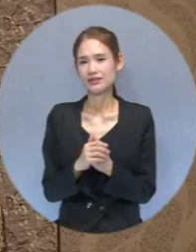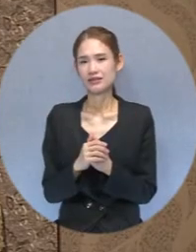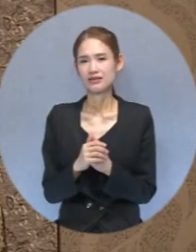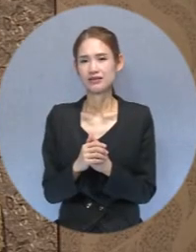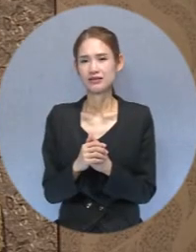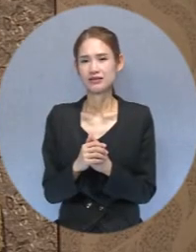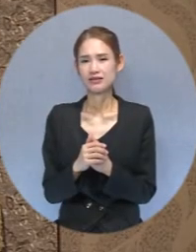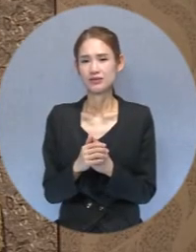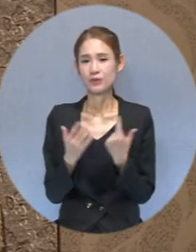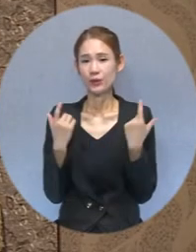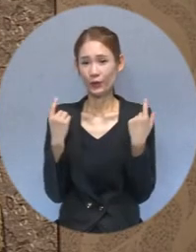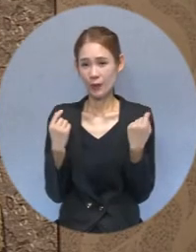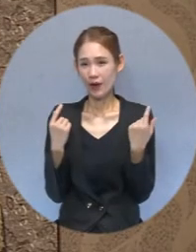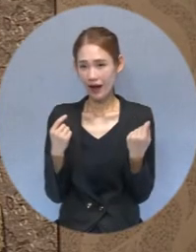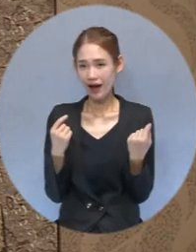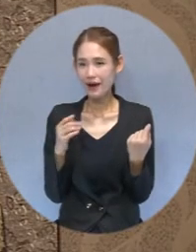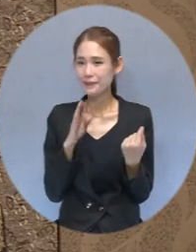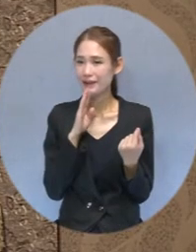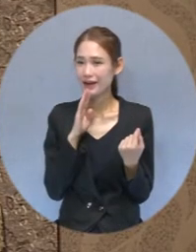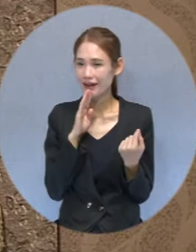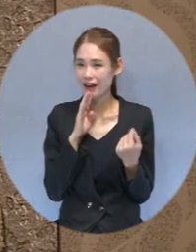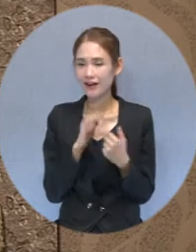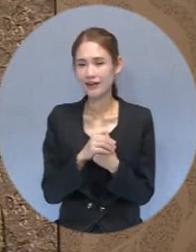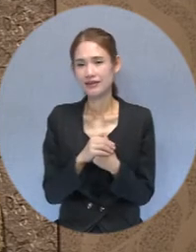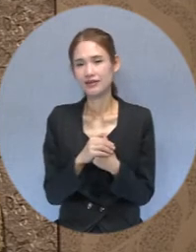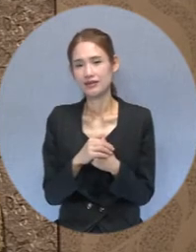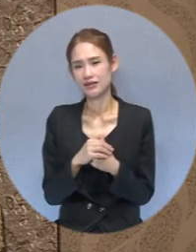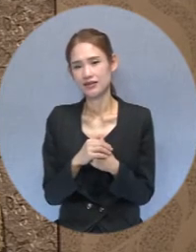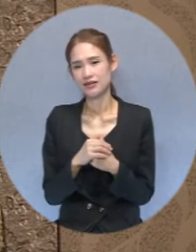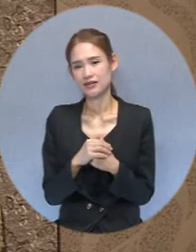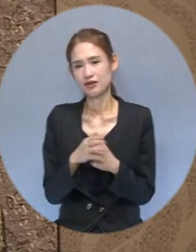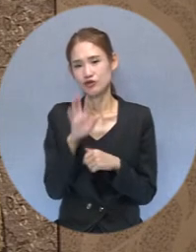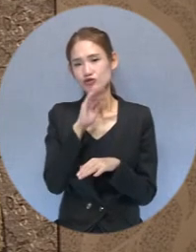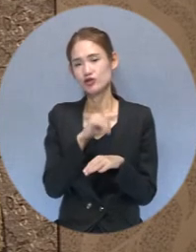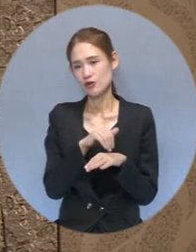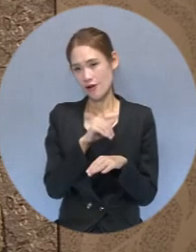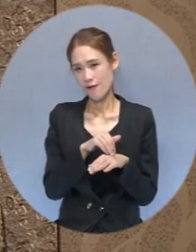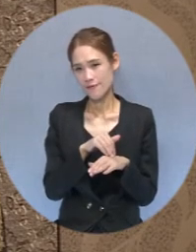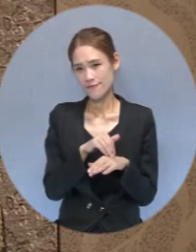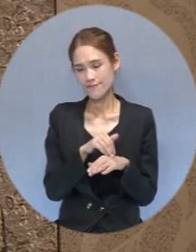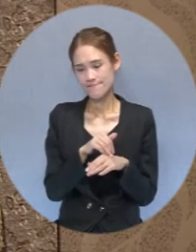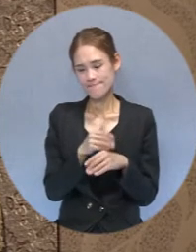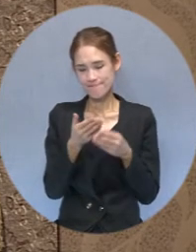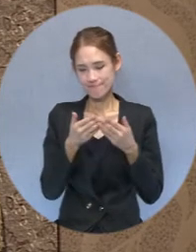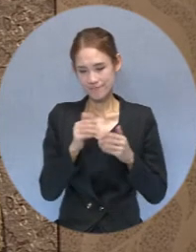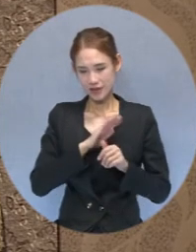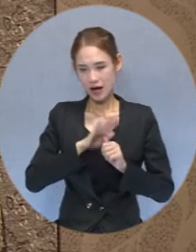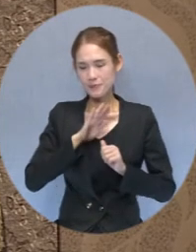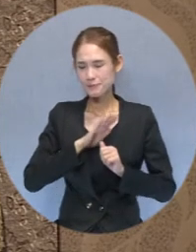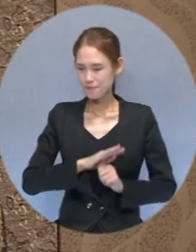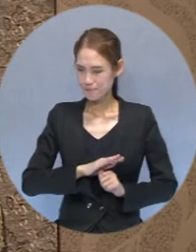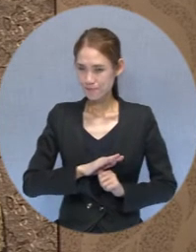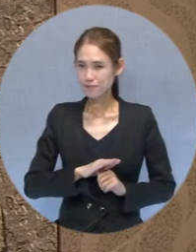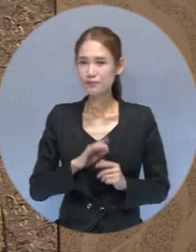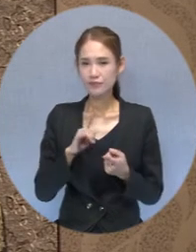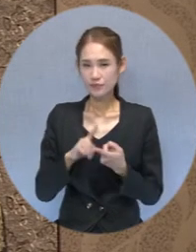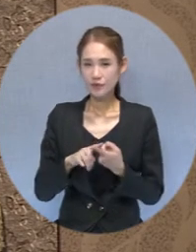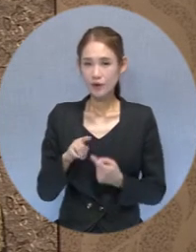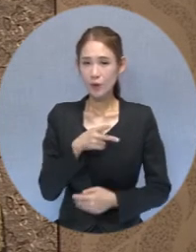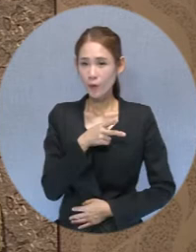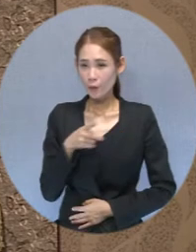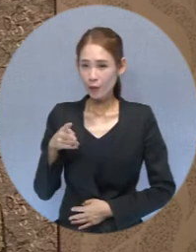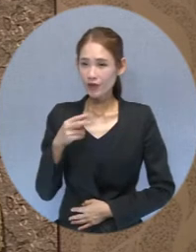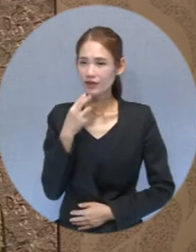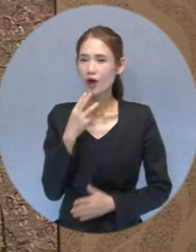그렇죠. 다 늘 24시간 그러니까 얼마나 훈련받고 잘 견뎌낼 수 그건 바로